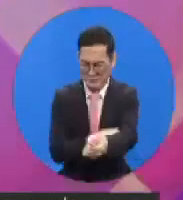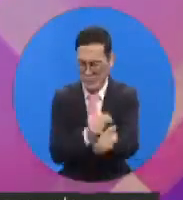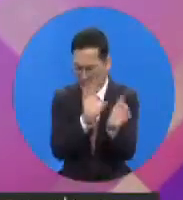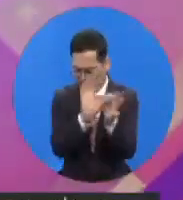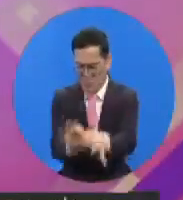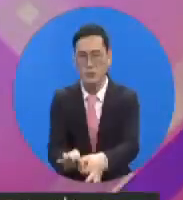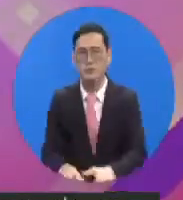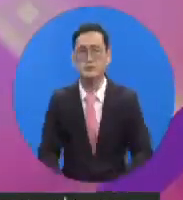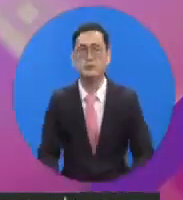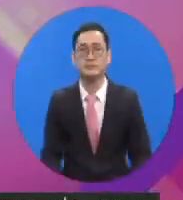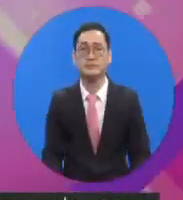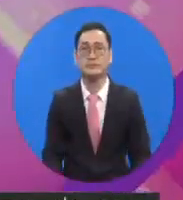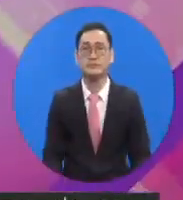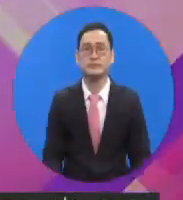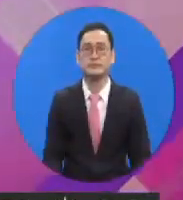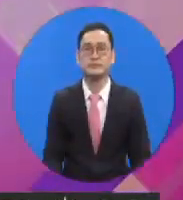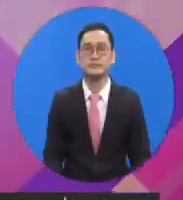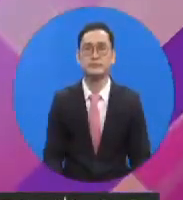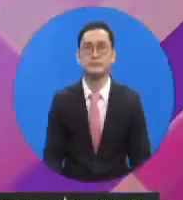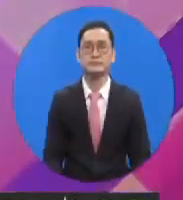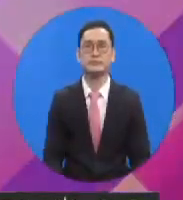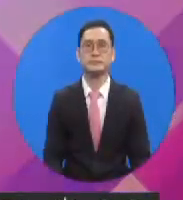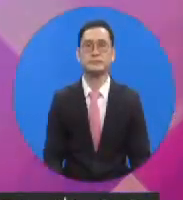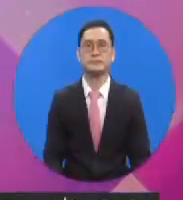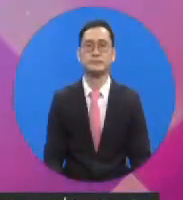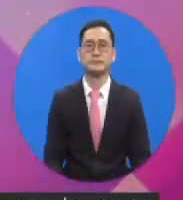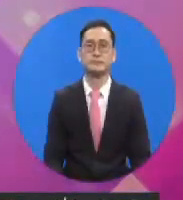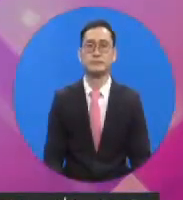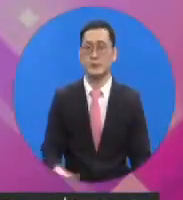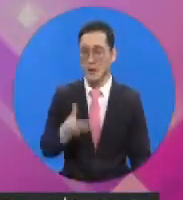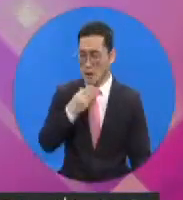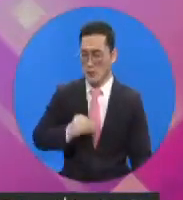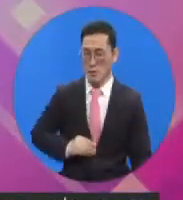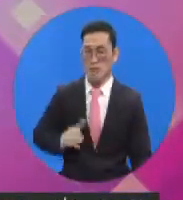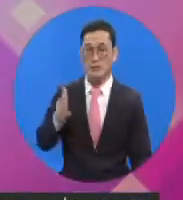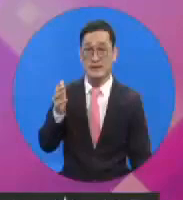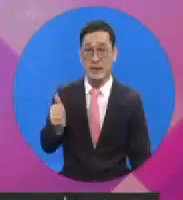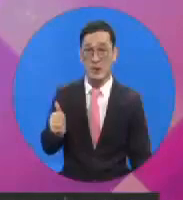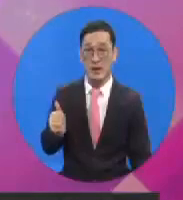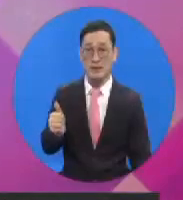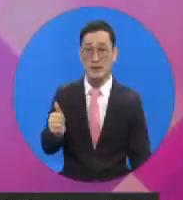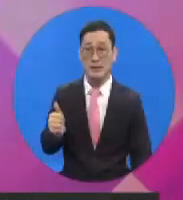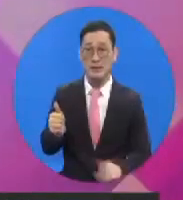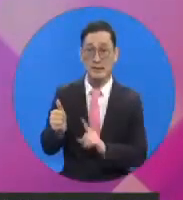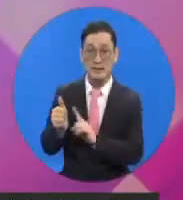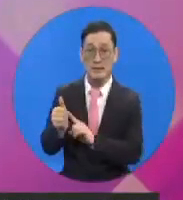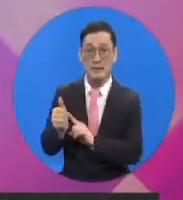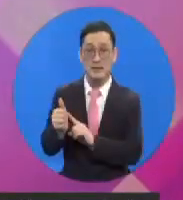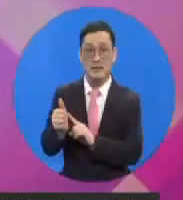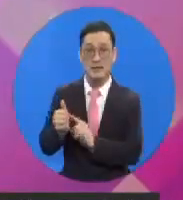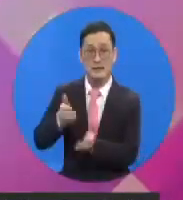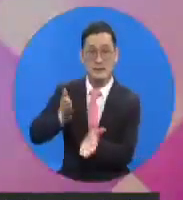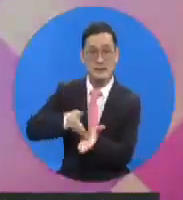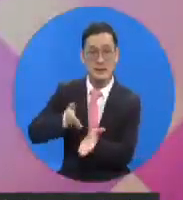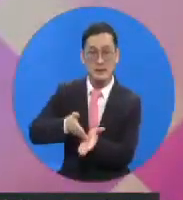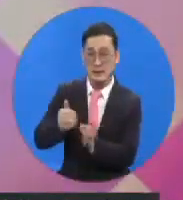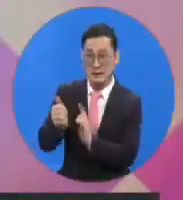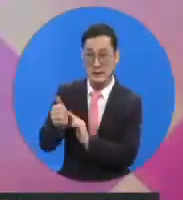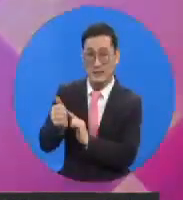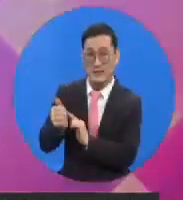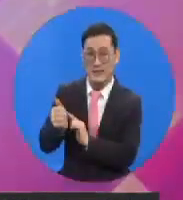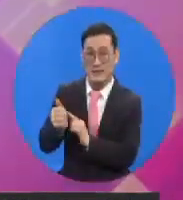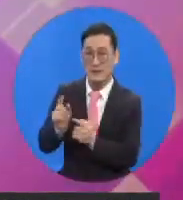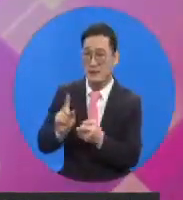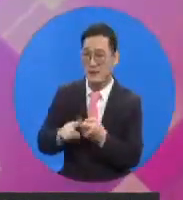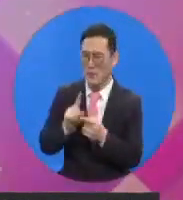있습니다. 정책적 고집을요. 그런데 박능우 장관의 설명이 논란이 되고 있습니다. 왜 이렇게 백신과